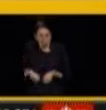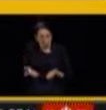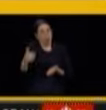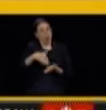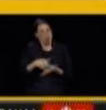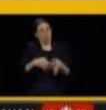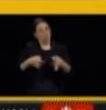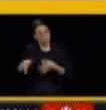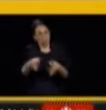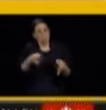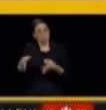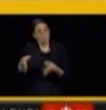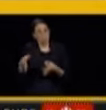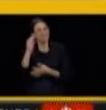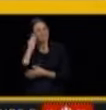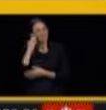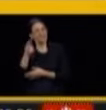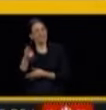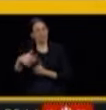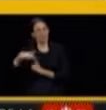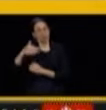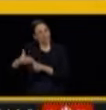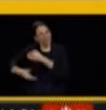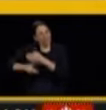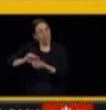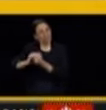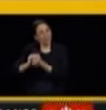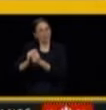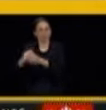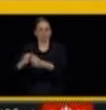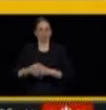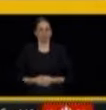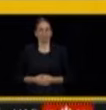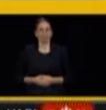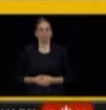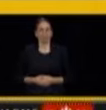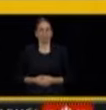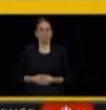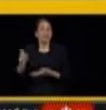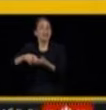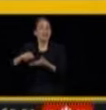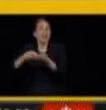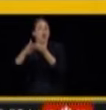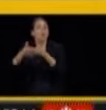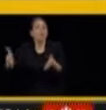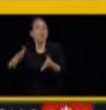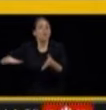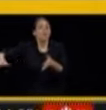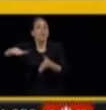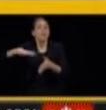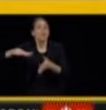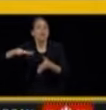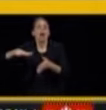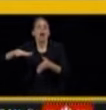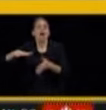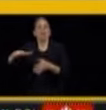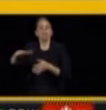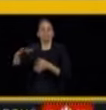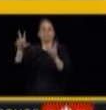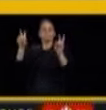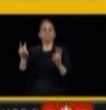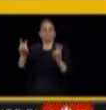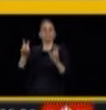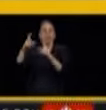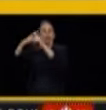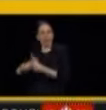voyez, la situation évolue toujours et on va ouvrir complètement le secteur de l'imagerie médicale. Donc,